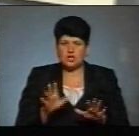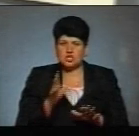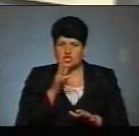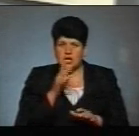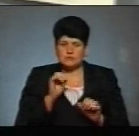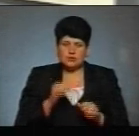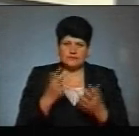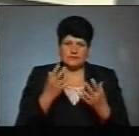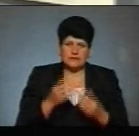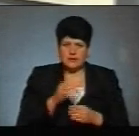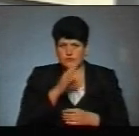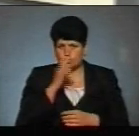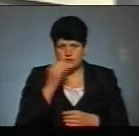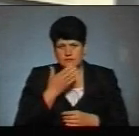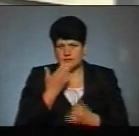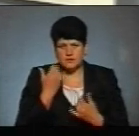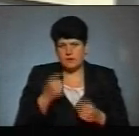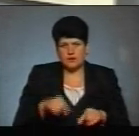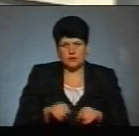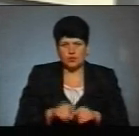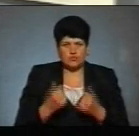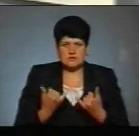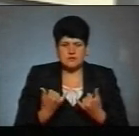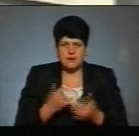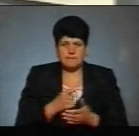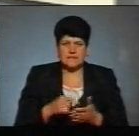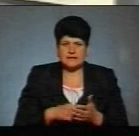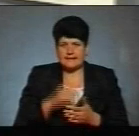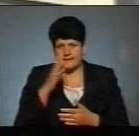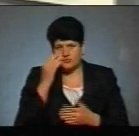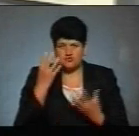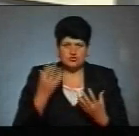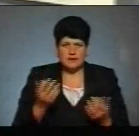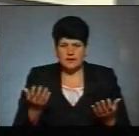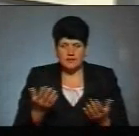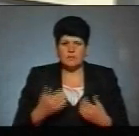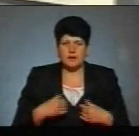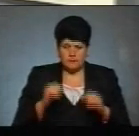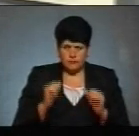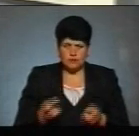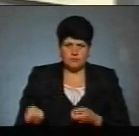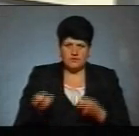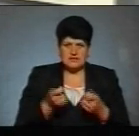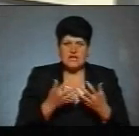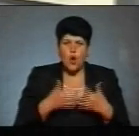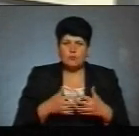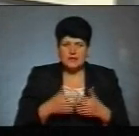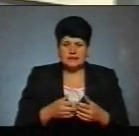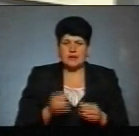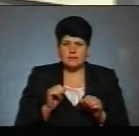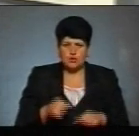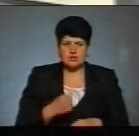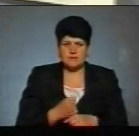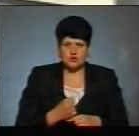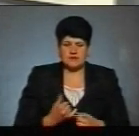і ночі, тому що для нас немає зараз такого питання, як ніч чи день, ми зможемо доставити це обладнання, яке може працювати